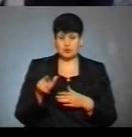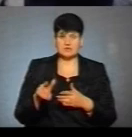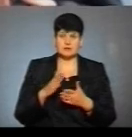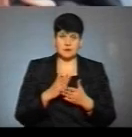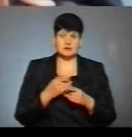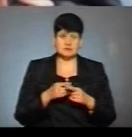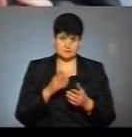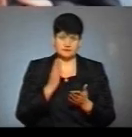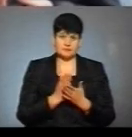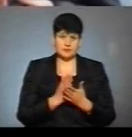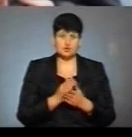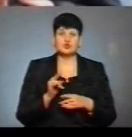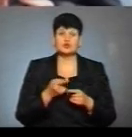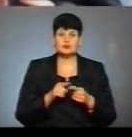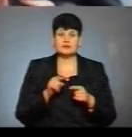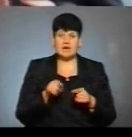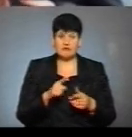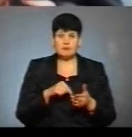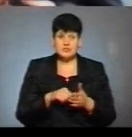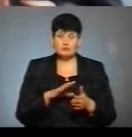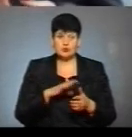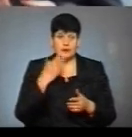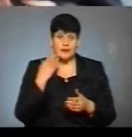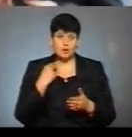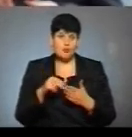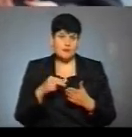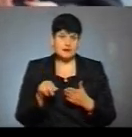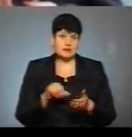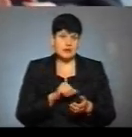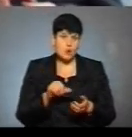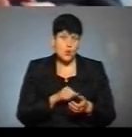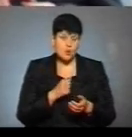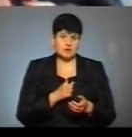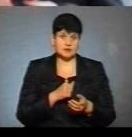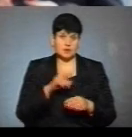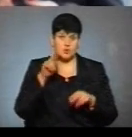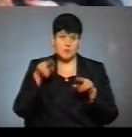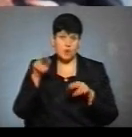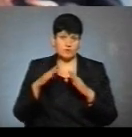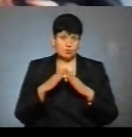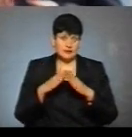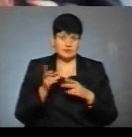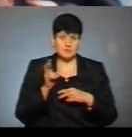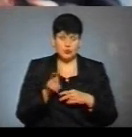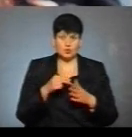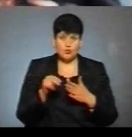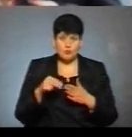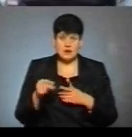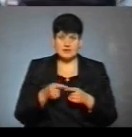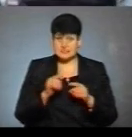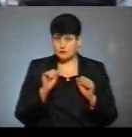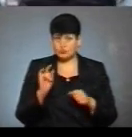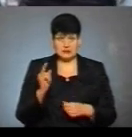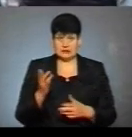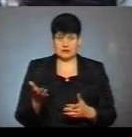цим напряму. І щоб так от в місті легко було, можна було купити наркотики, розмальовані будинки. І ти заходиш, купуєш, і це може зробити навіть дитина.